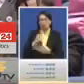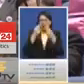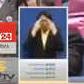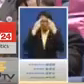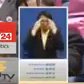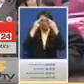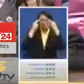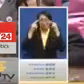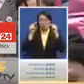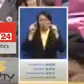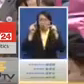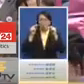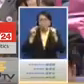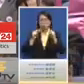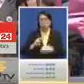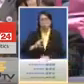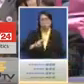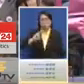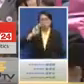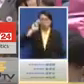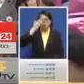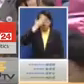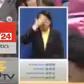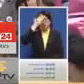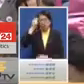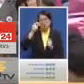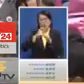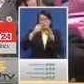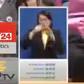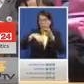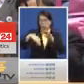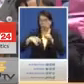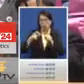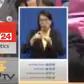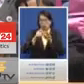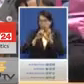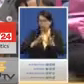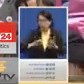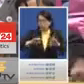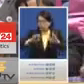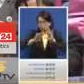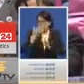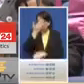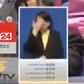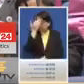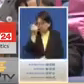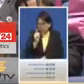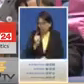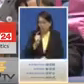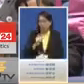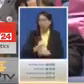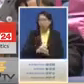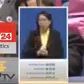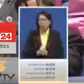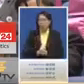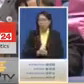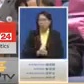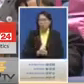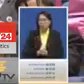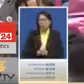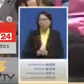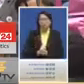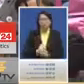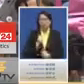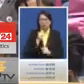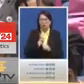เนี่ยท่านลืมอยู่คำหนึ่งท่อนสำคัญมากจะคงไว้และป